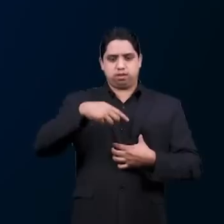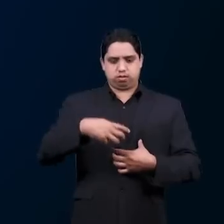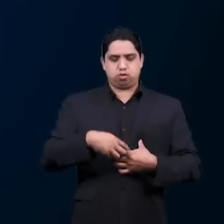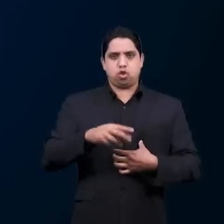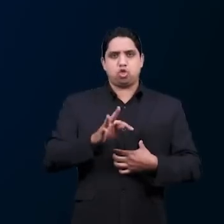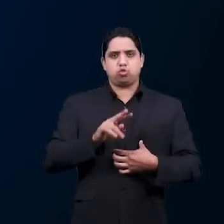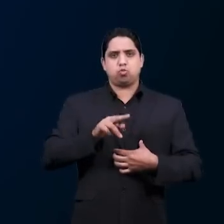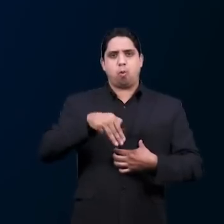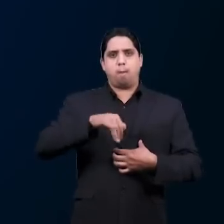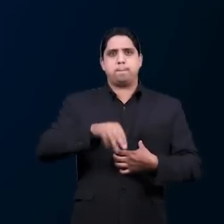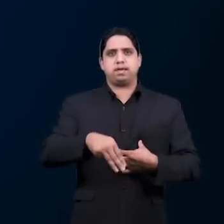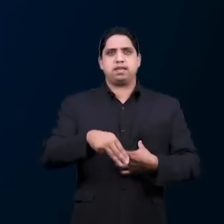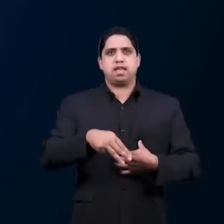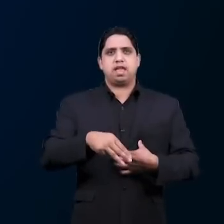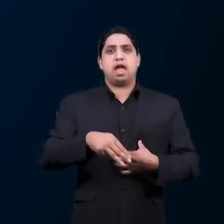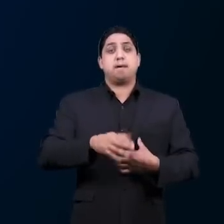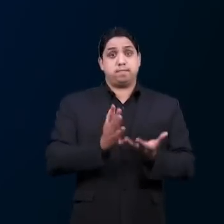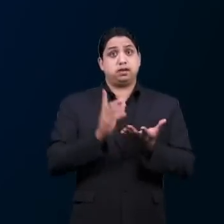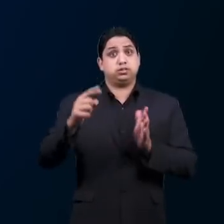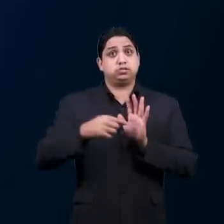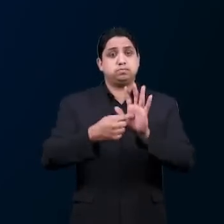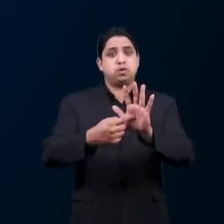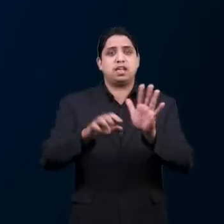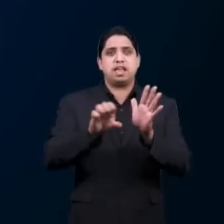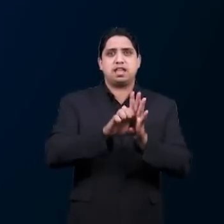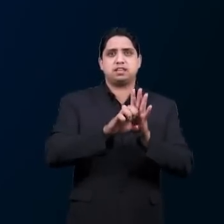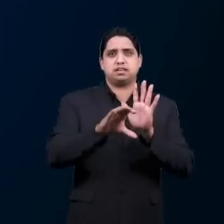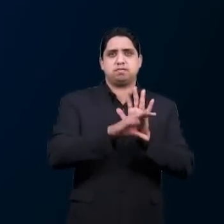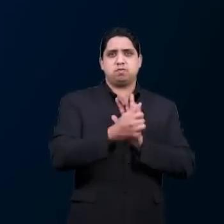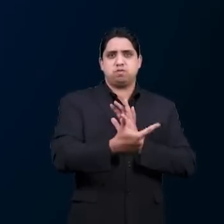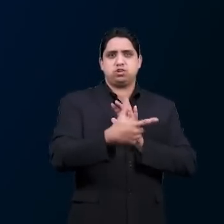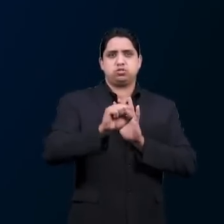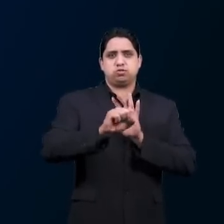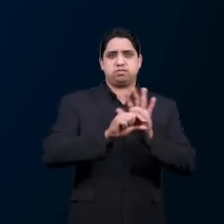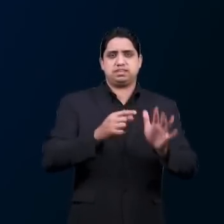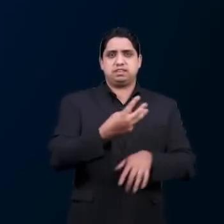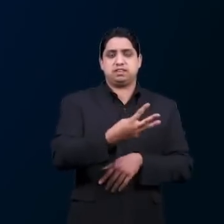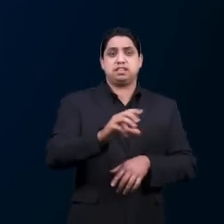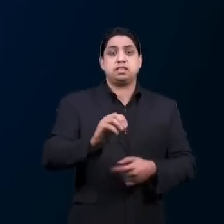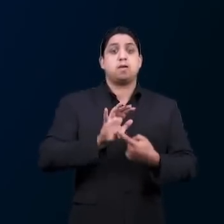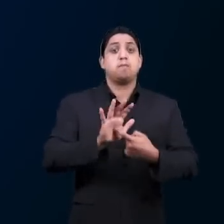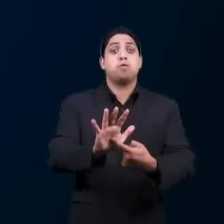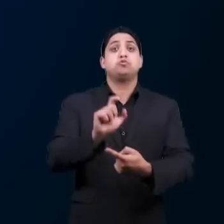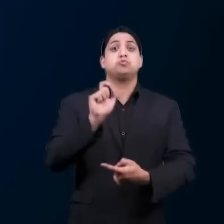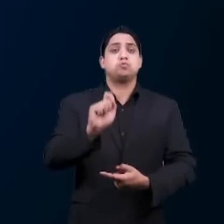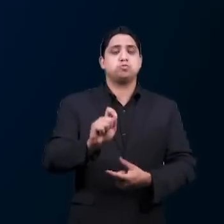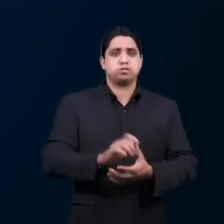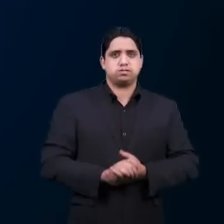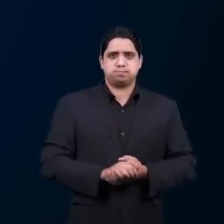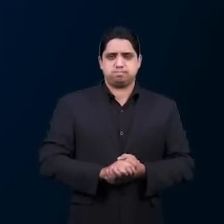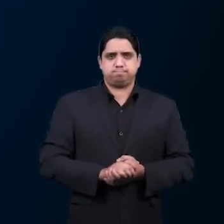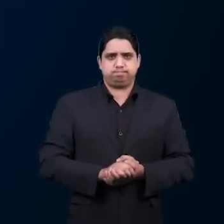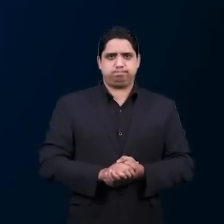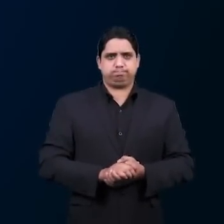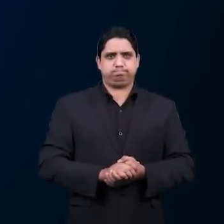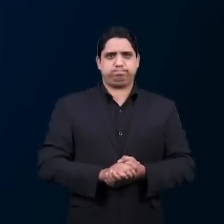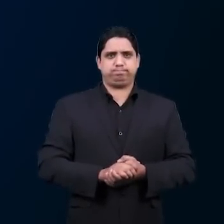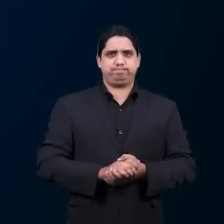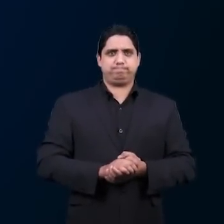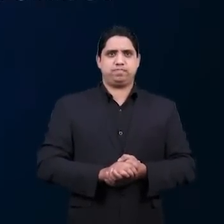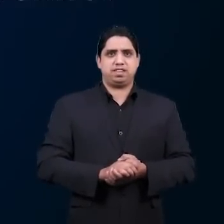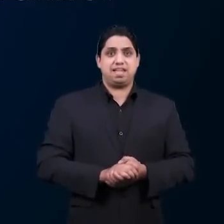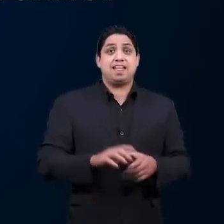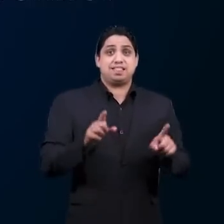Tumim. C'est ce qui nous dit la parole du Seigneur dans le livre d'Exode, chapitre 28, verset